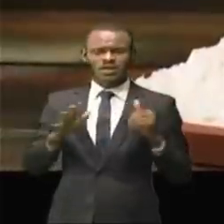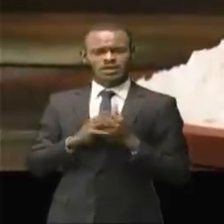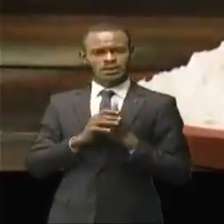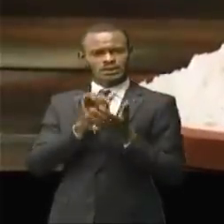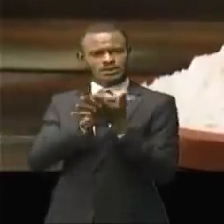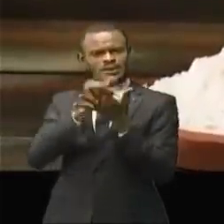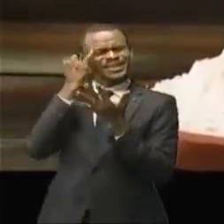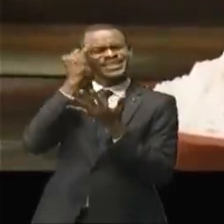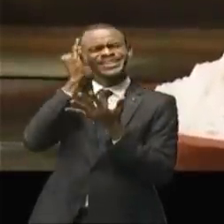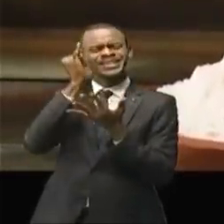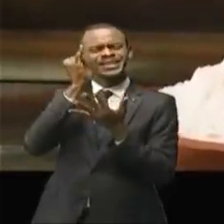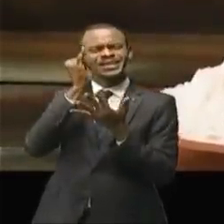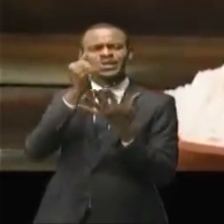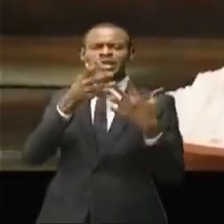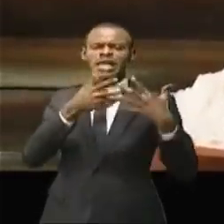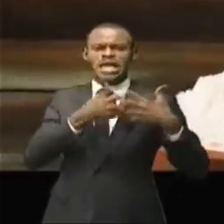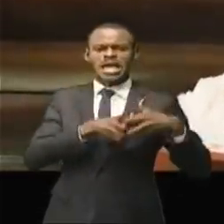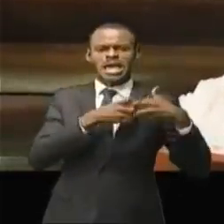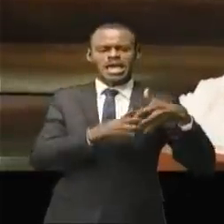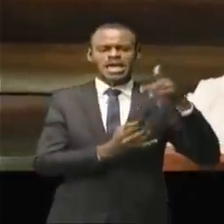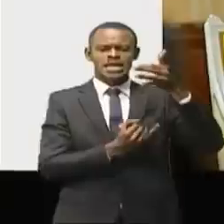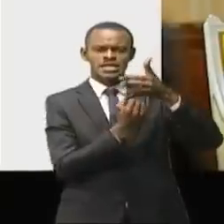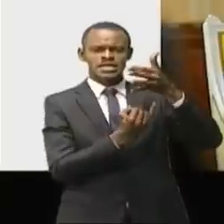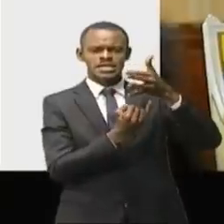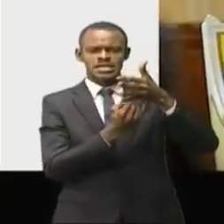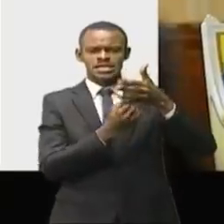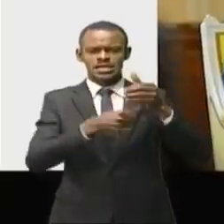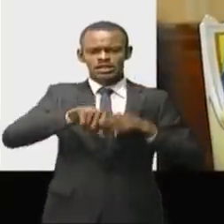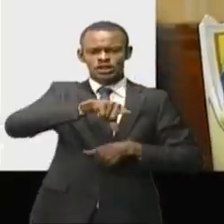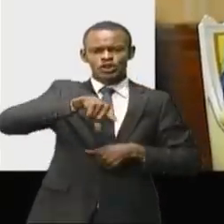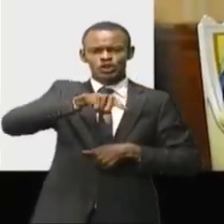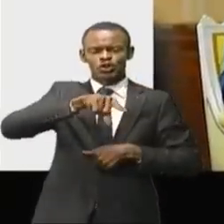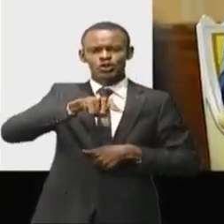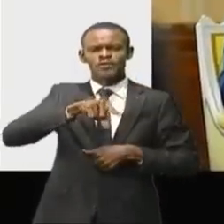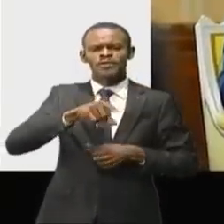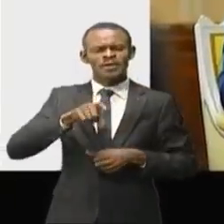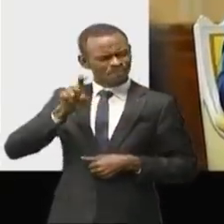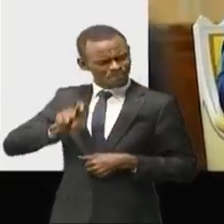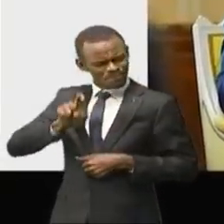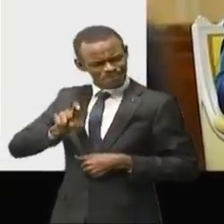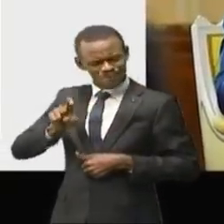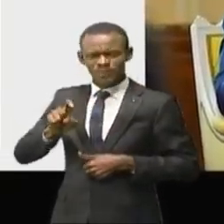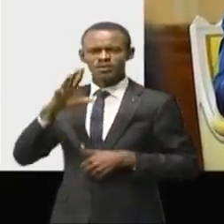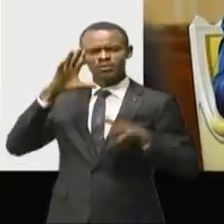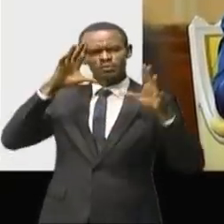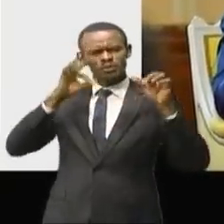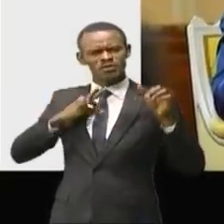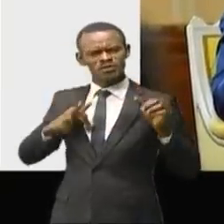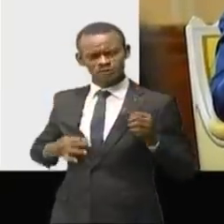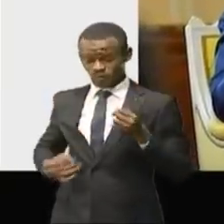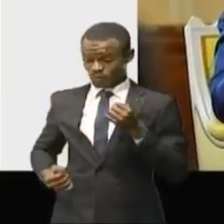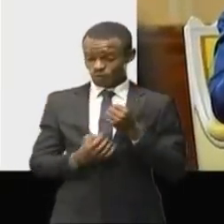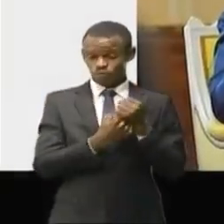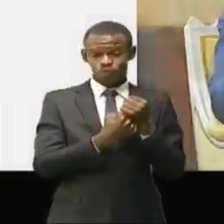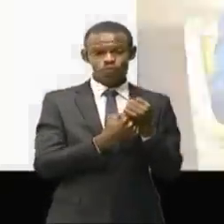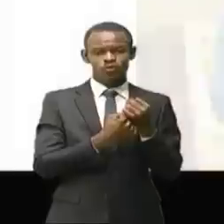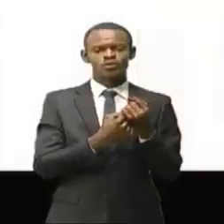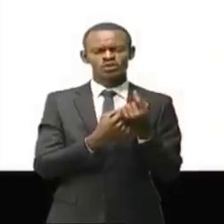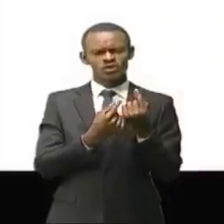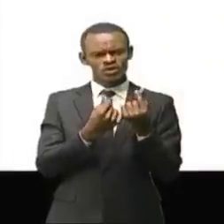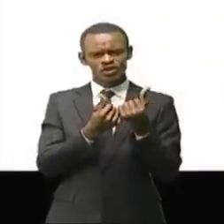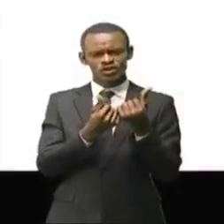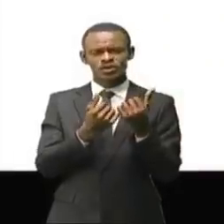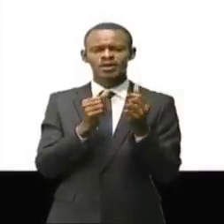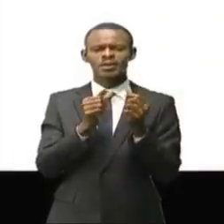l'industrie agricole locale qui a énormément besoin de la pluie du chef de l'État Félix Antoine tu sais qui dit à travers sa vision